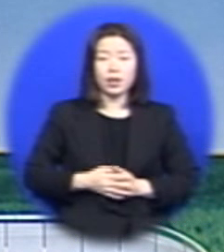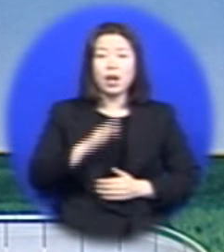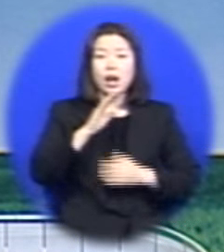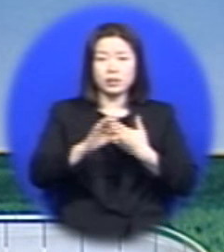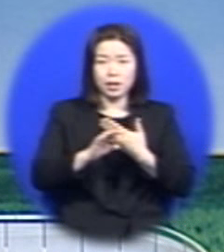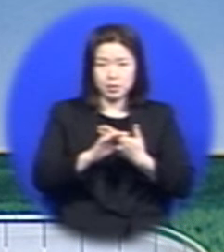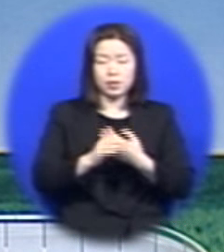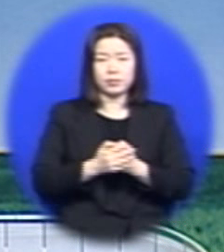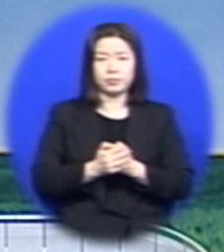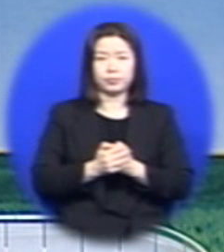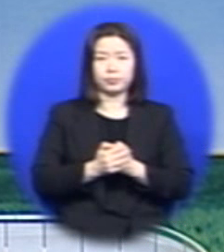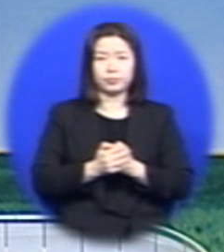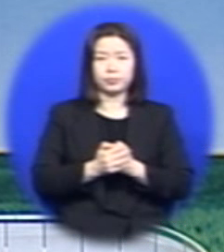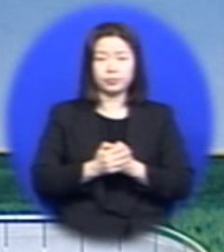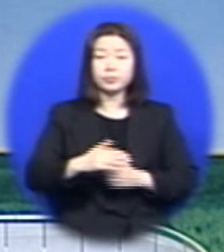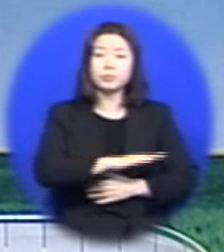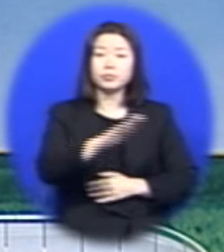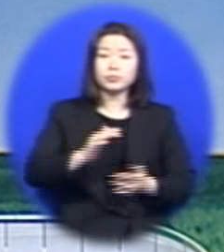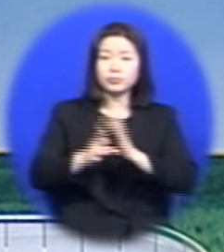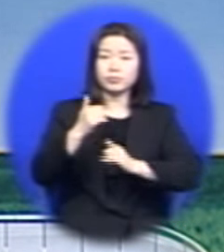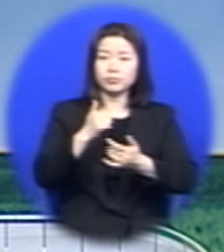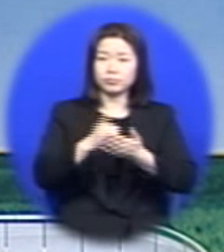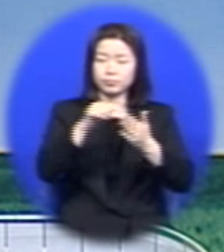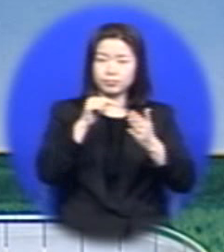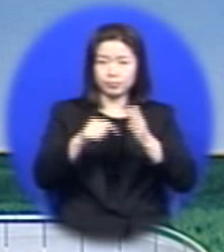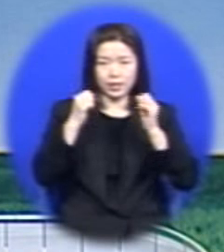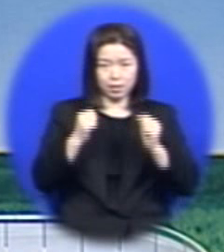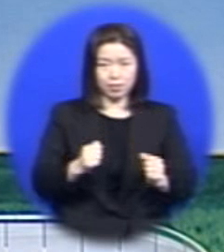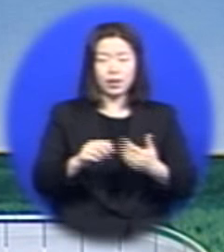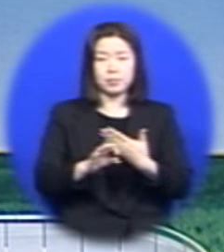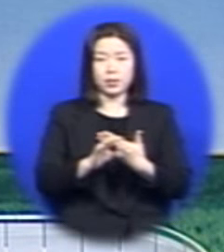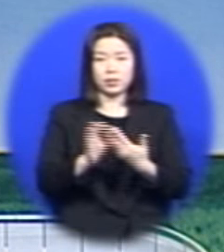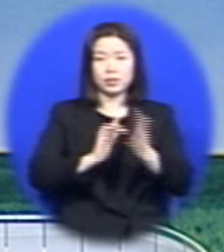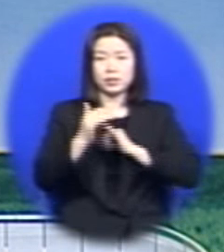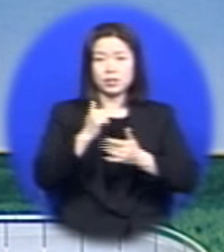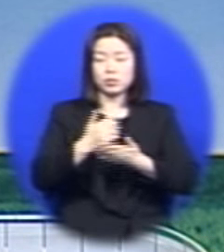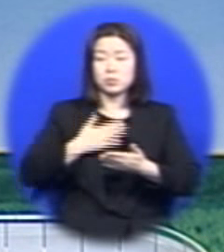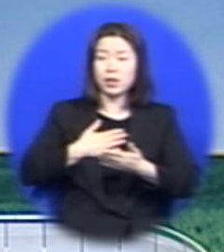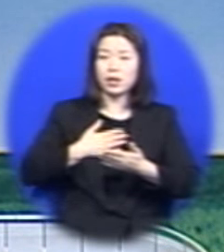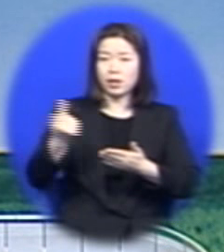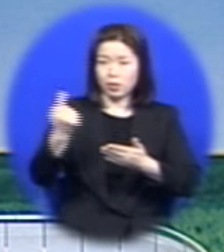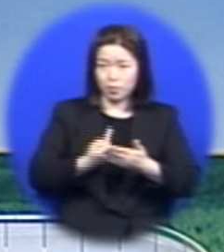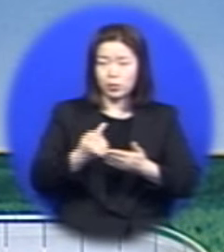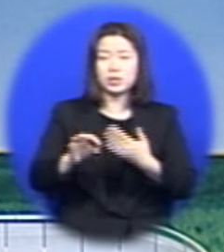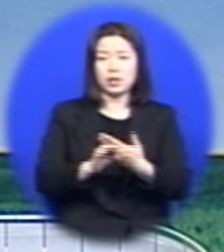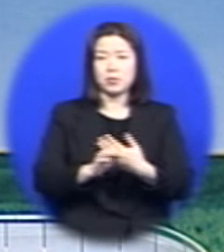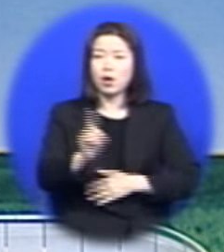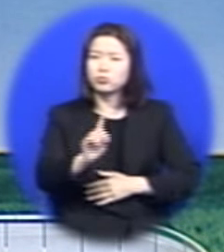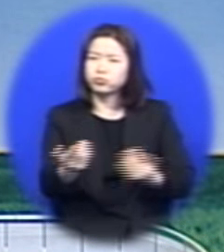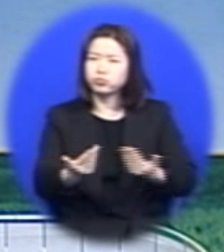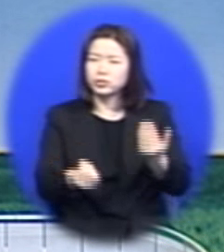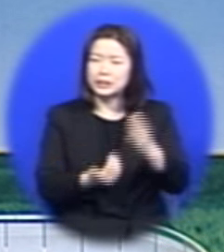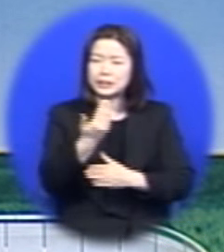그렇다면 우리가 예수님 안에 거하면, 예수님이 내 안에 거하시면 어떤 일이 벌어지는